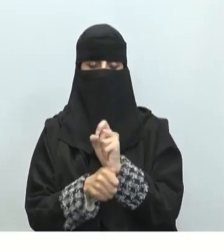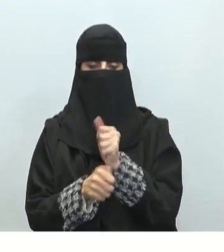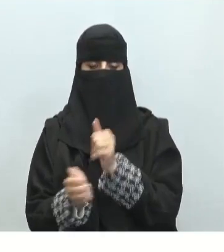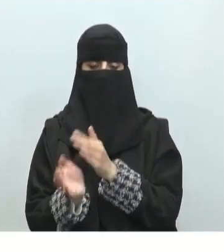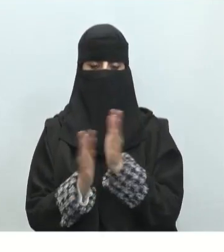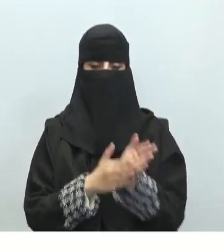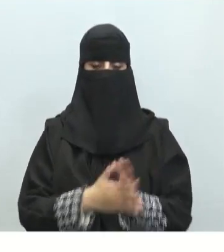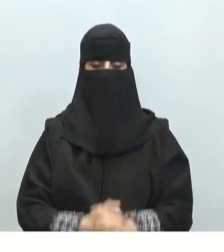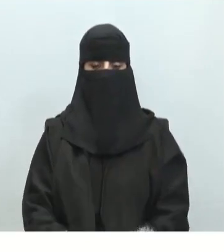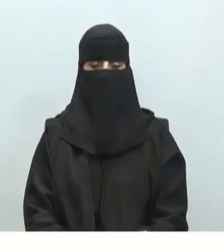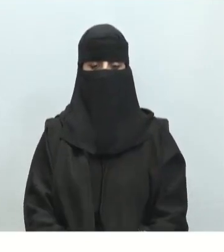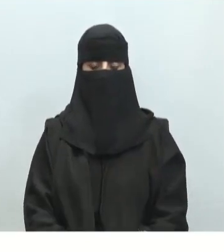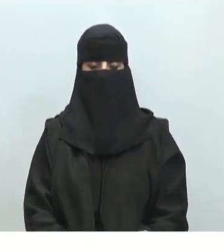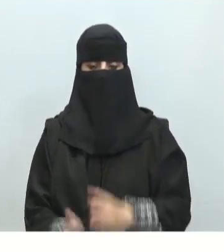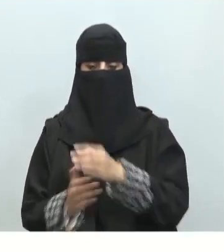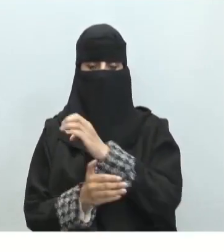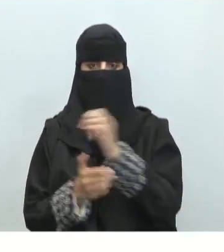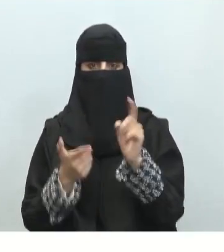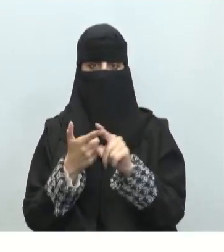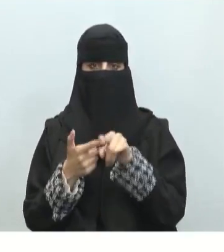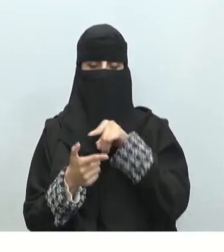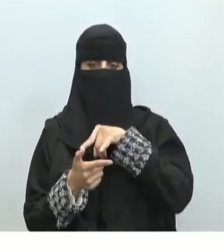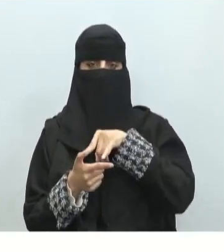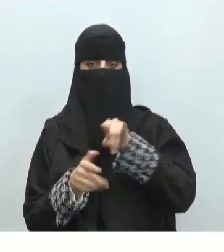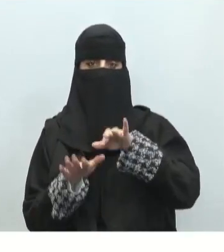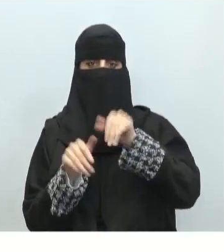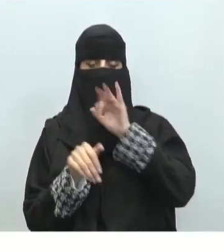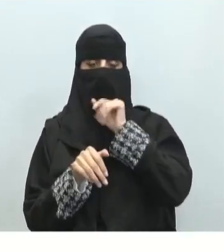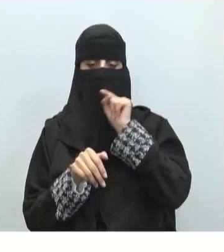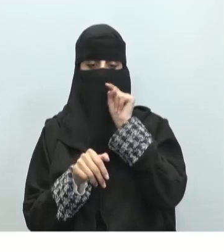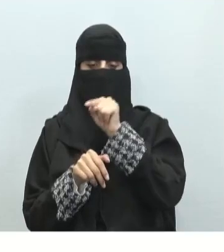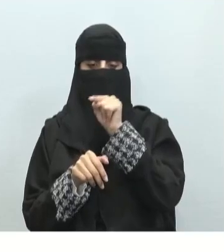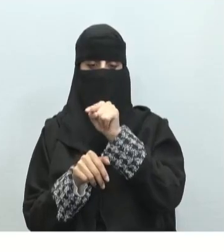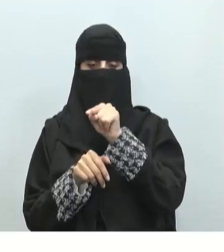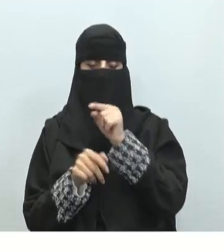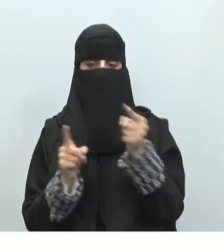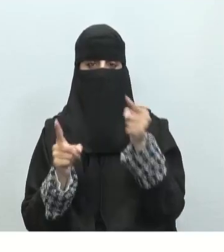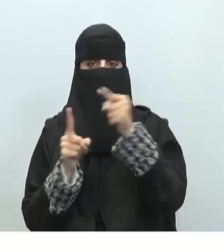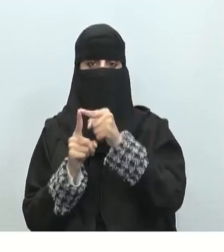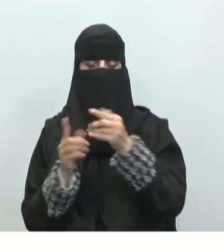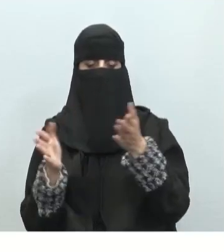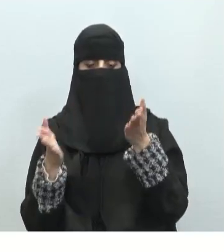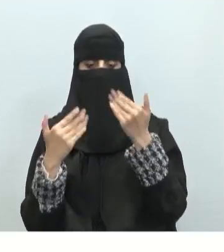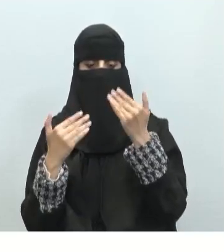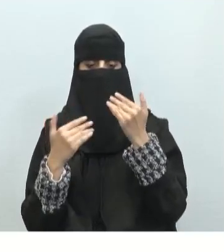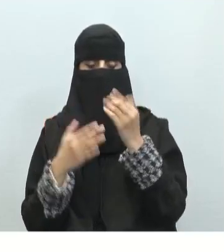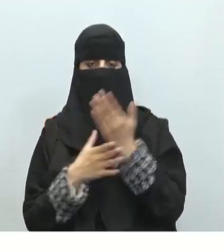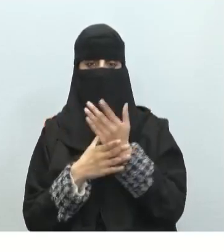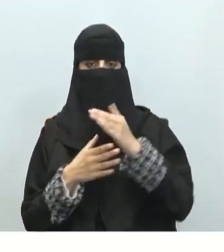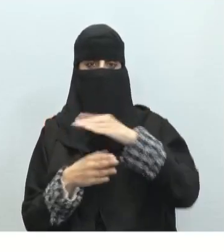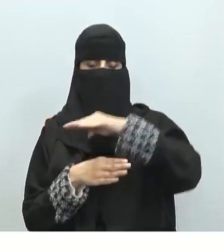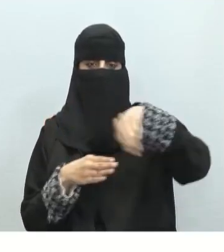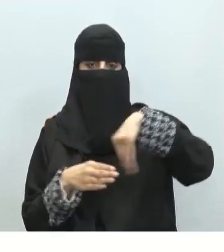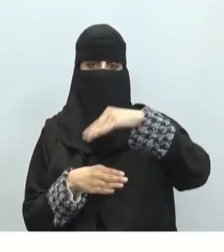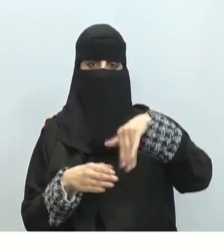ايضا ايها الابطال سافر ابوك الى مكه لاداء العمره اين